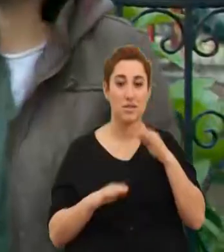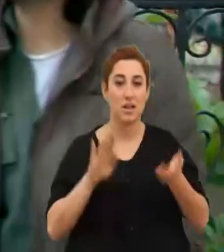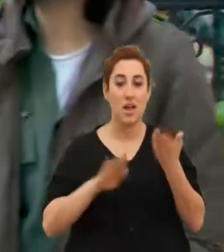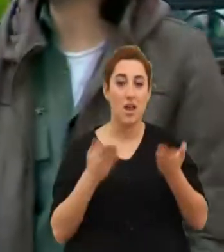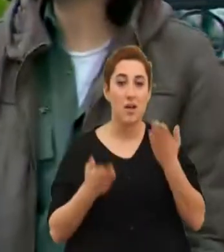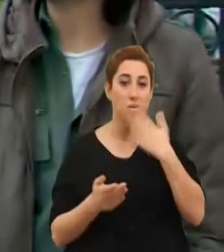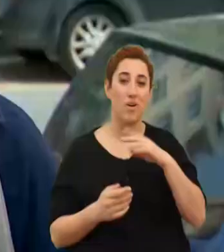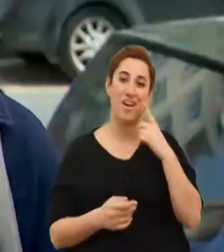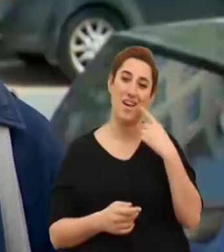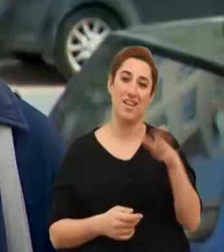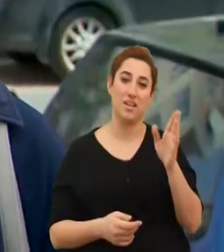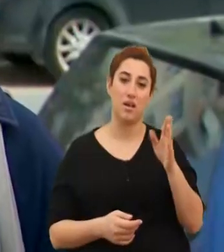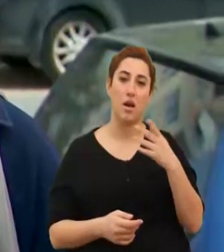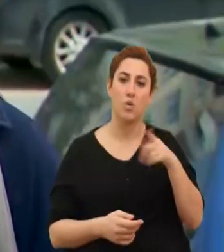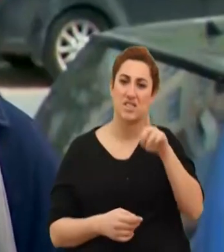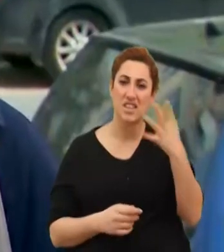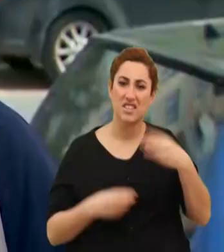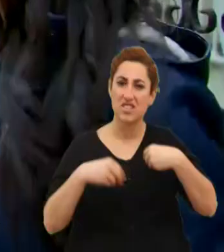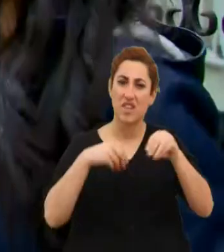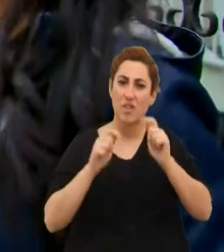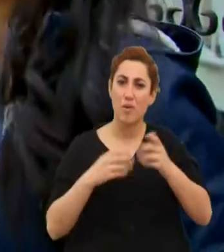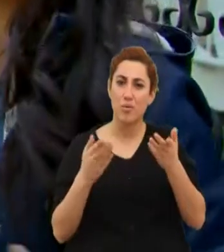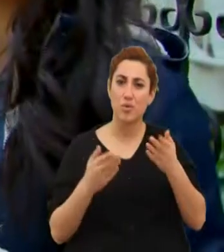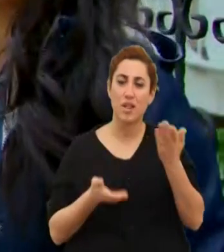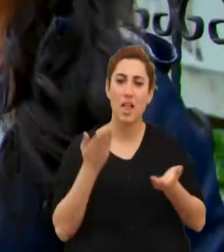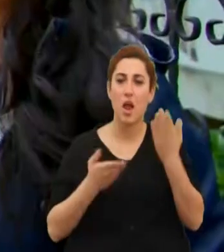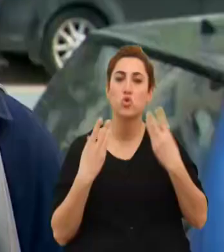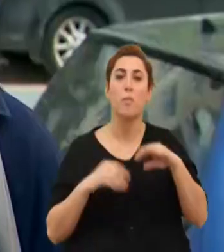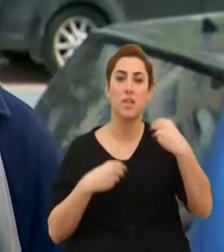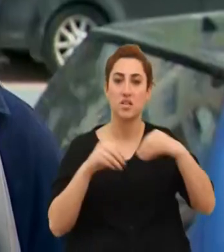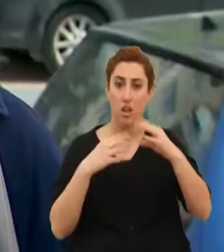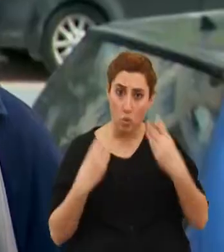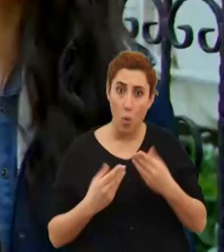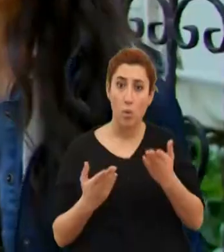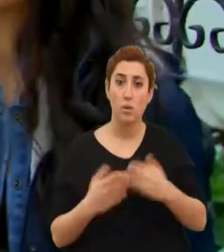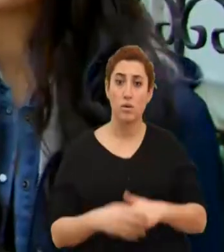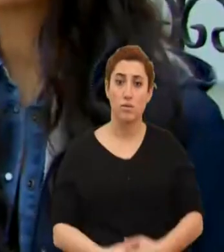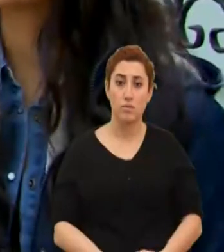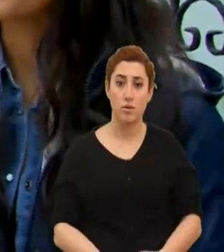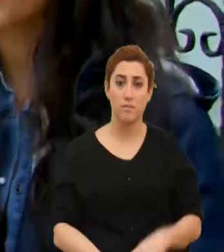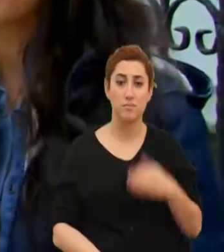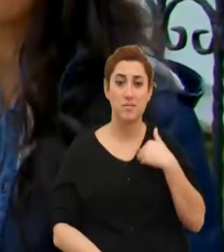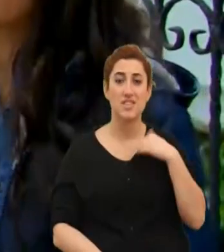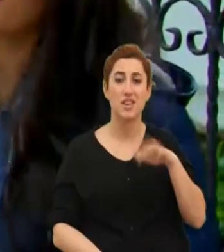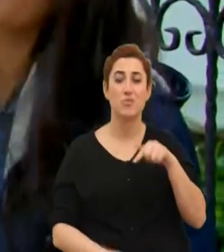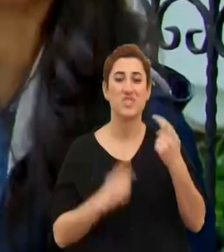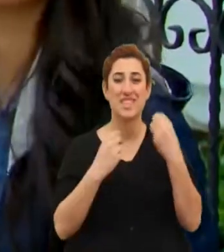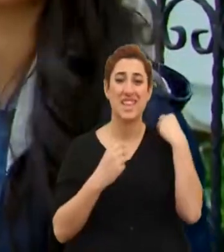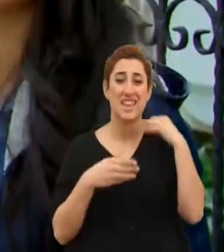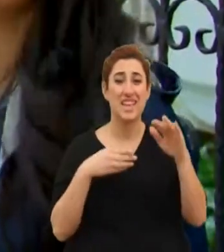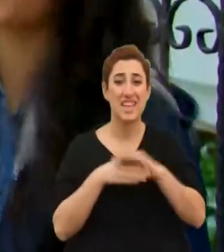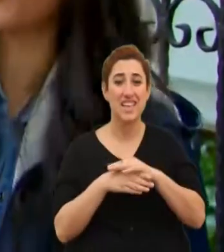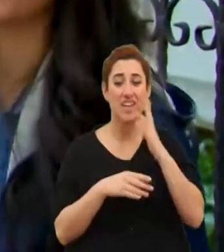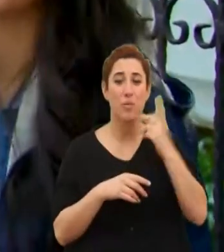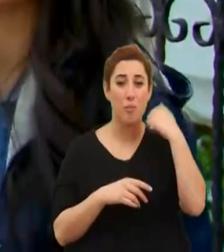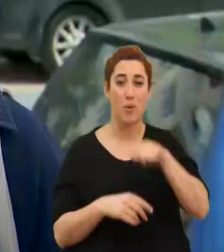yok. Ayol siz nasıl satıcısınız? Terazi olmadan satışa çıkılır mı? Biz şey bu işe daha yeni